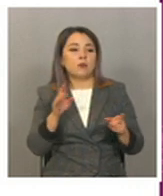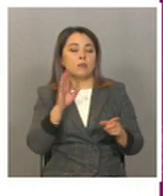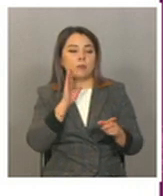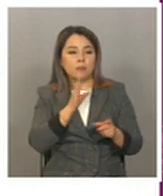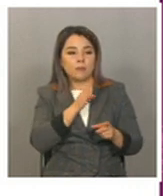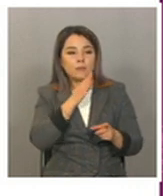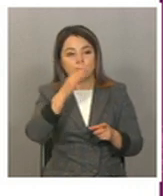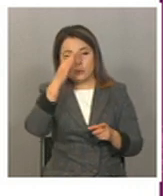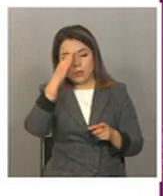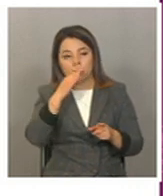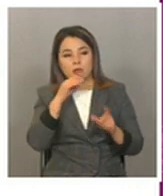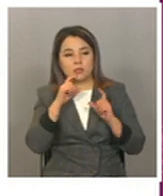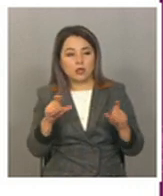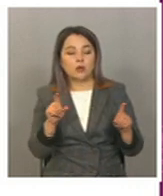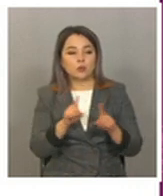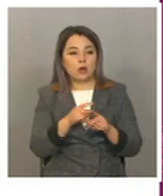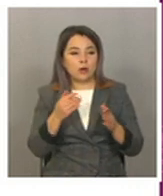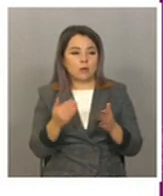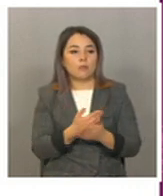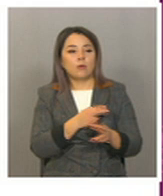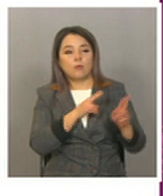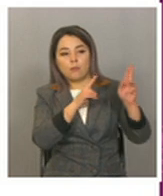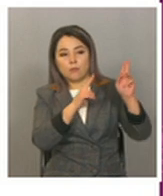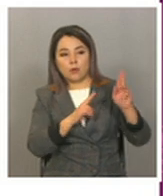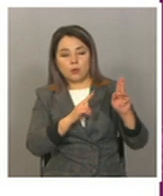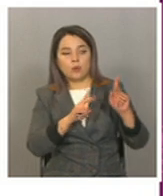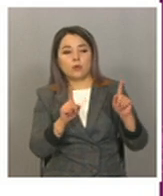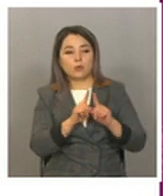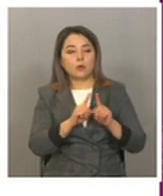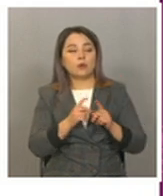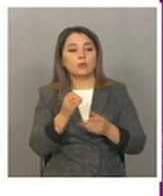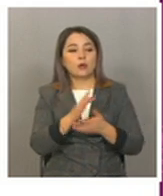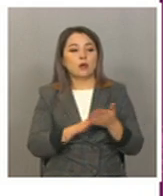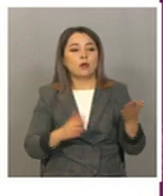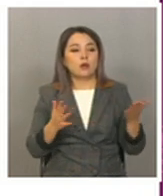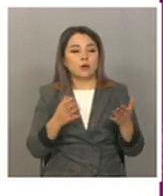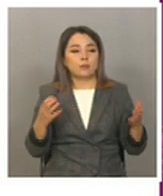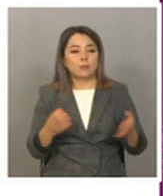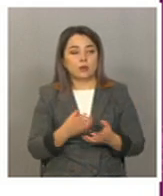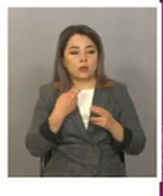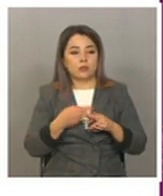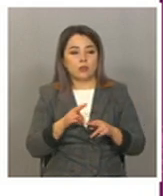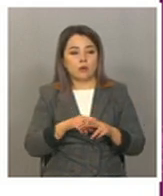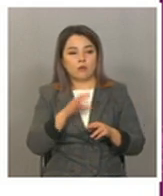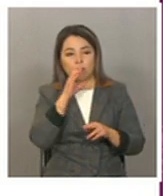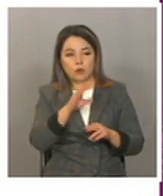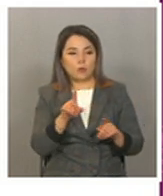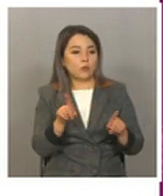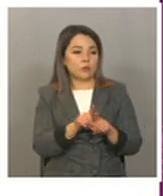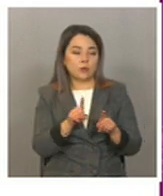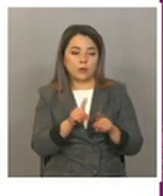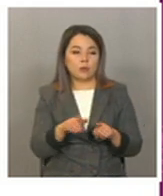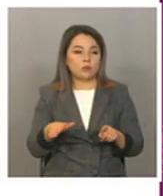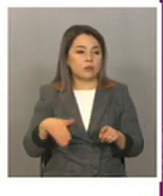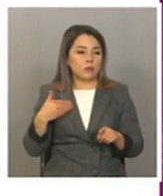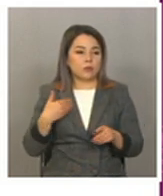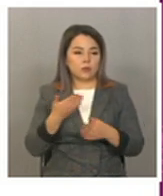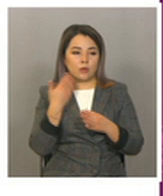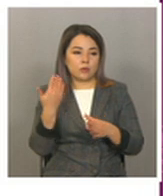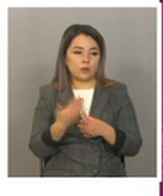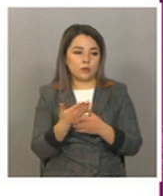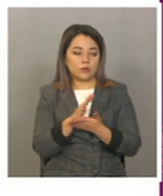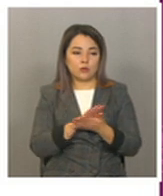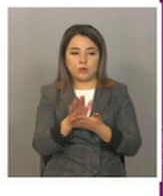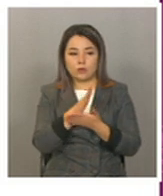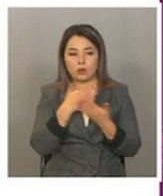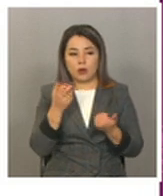И Бастон снова выстрелил в воздух, не зная, чем еще устрашить волчицу. Но и этот выстрел не испугал ее.